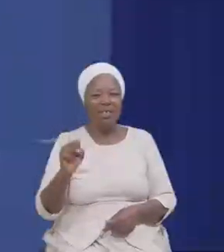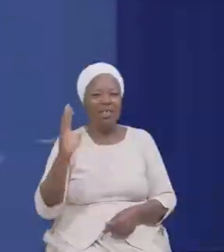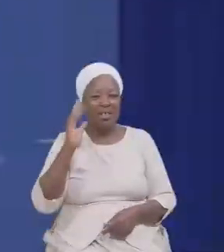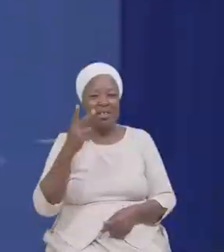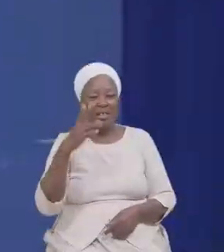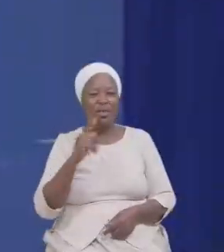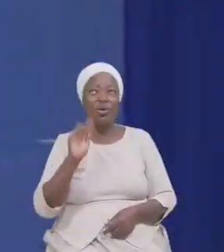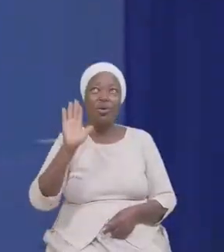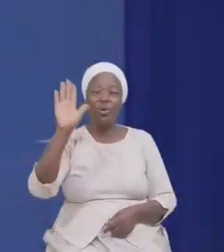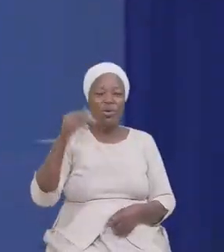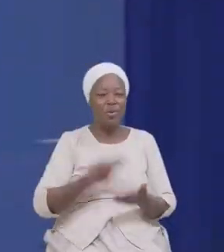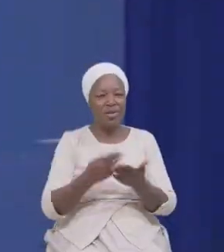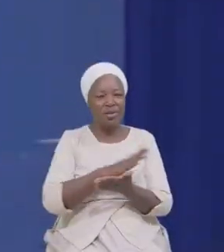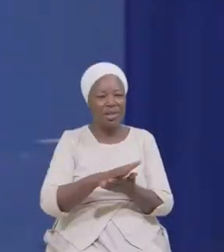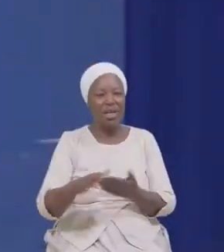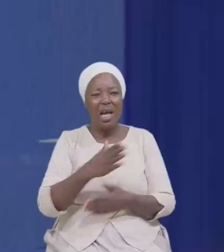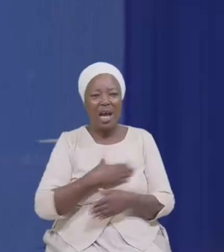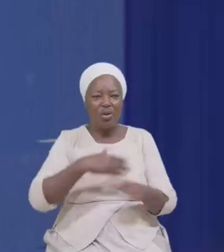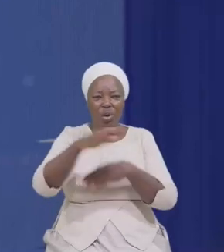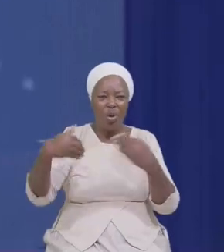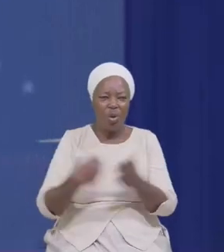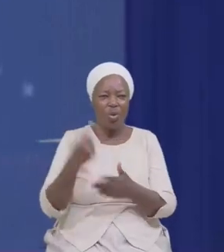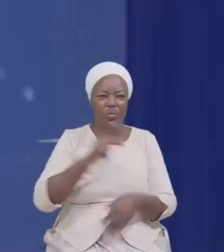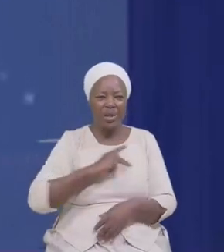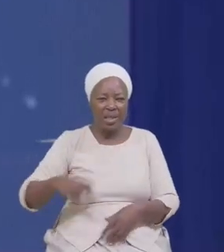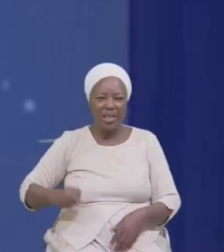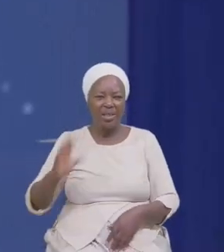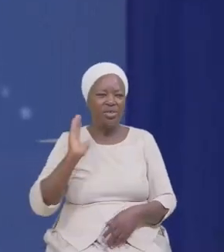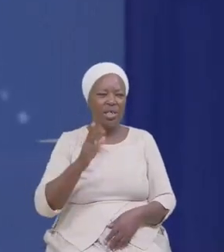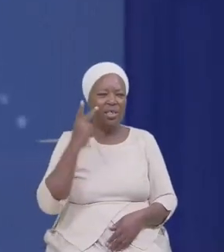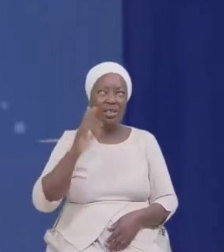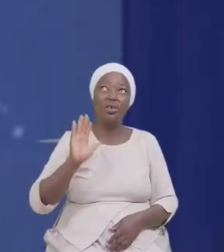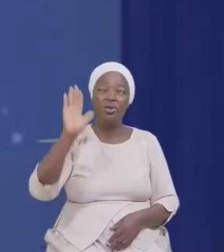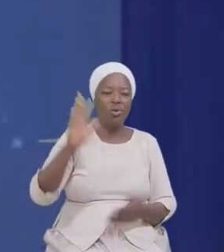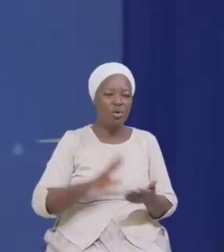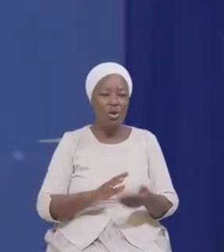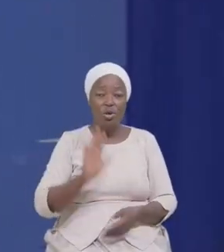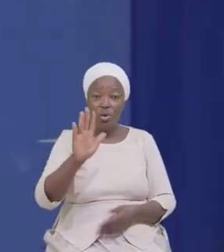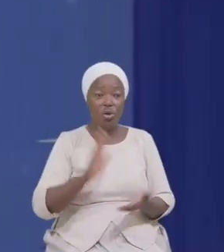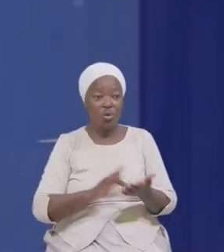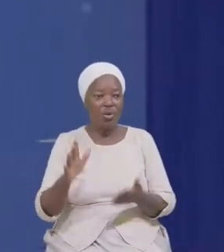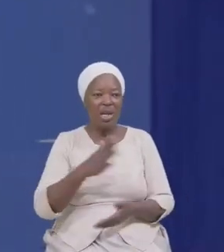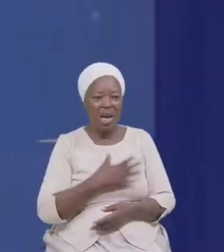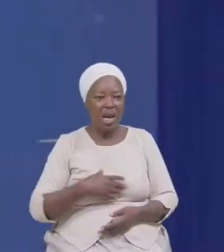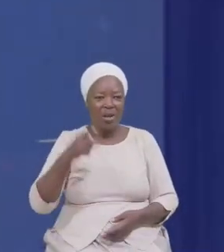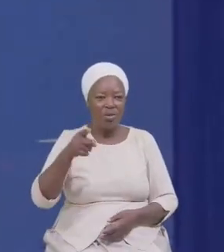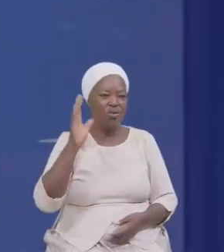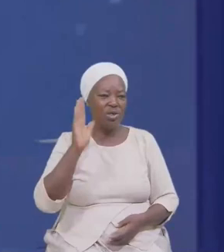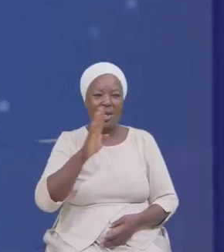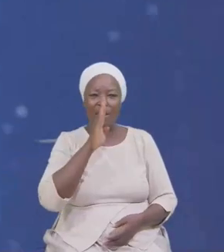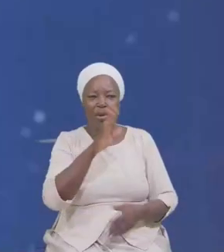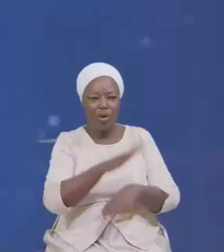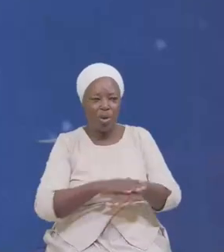justice. Et tous les rois verront ta gloire. Et tu seras appelé d'un nom